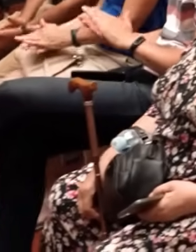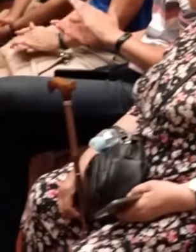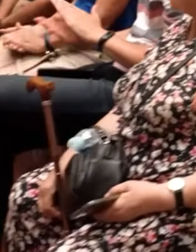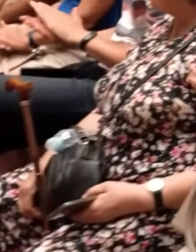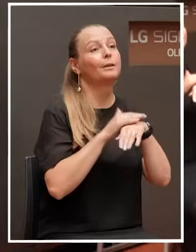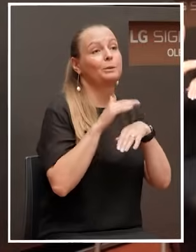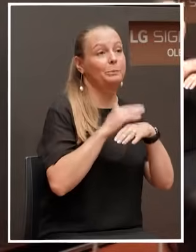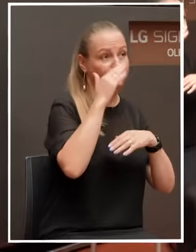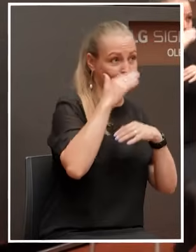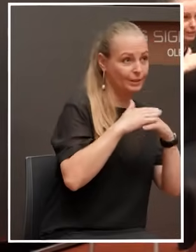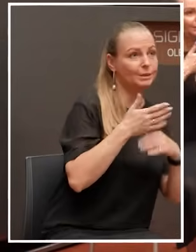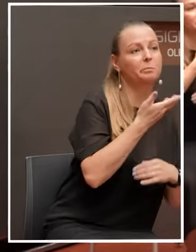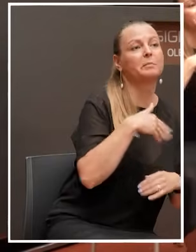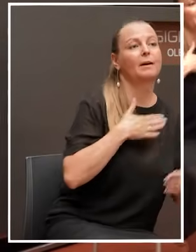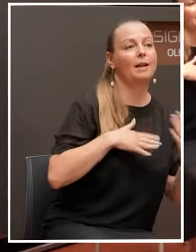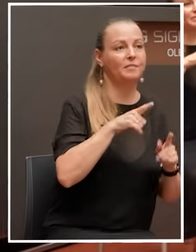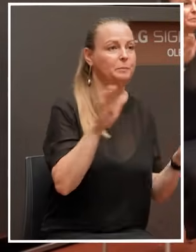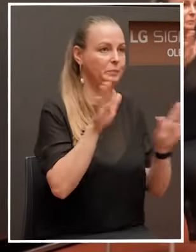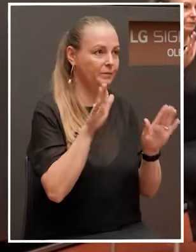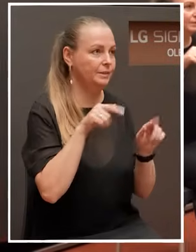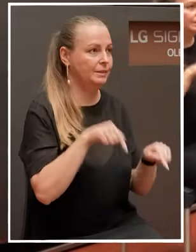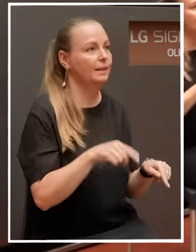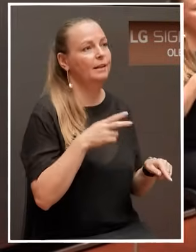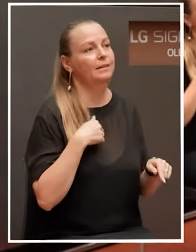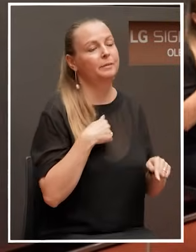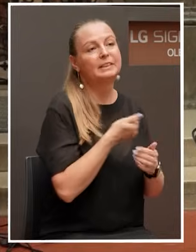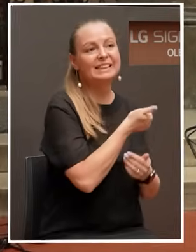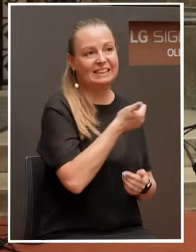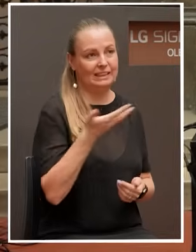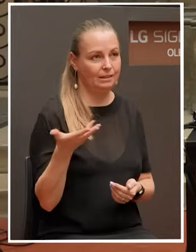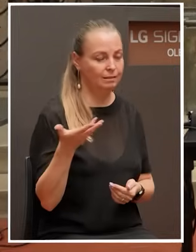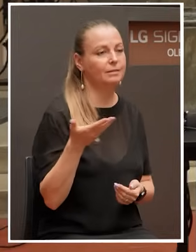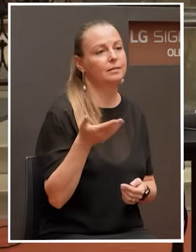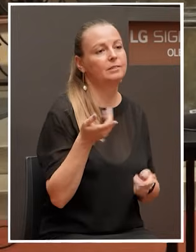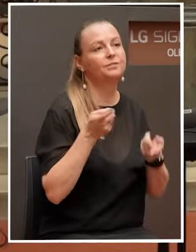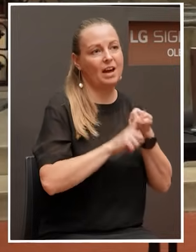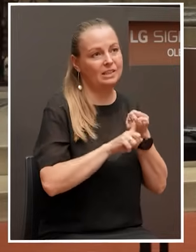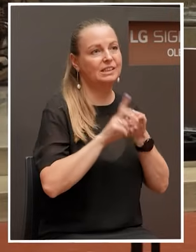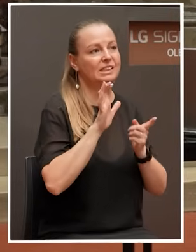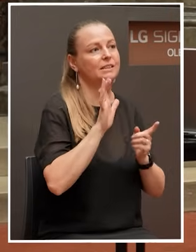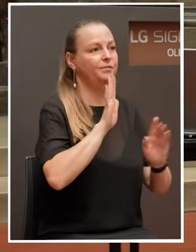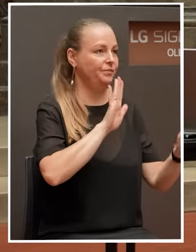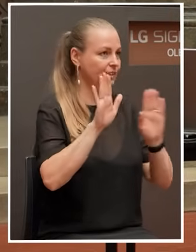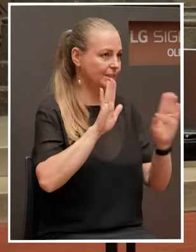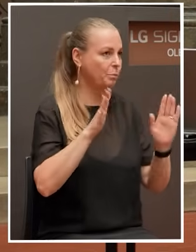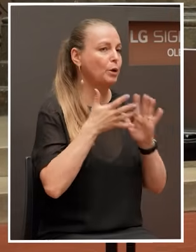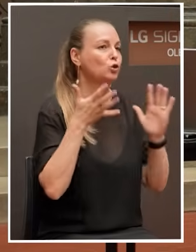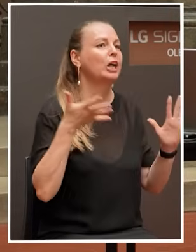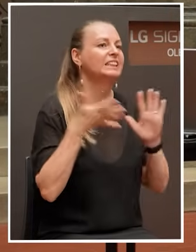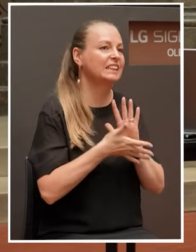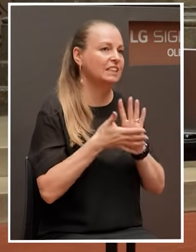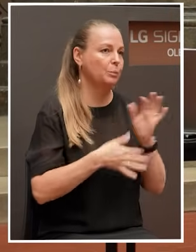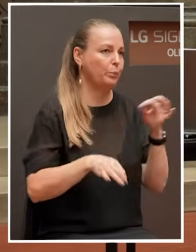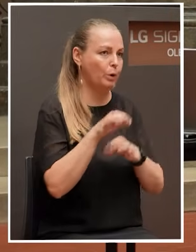Добрый вечер. Мы рады вас приветствовать на нашем цикле, приуроченном к большому исследовательскому